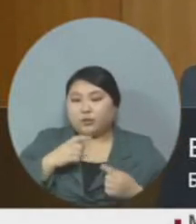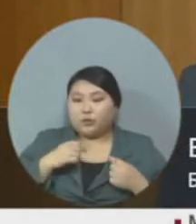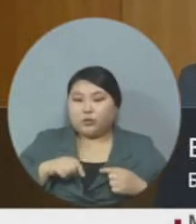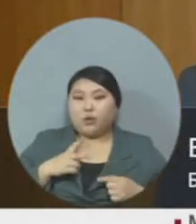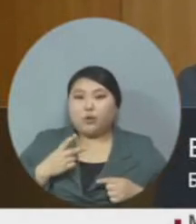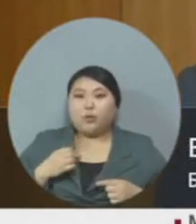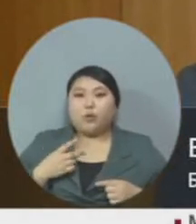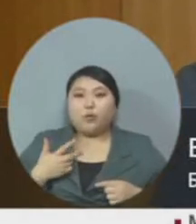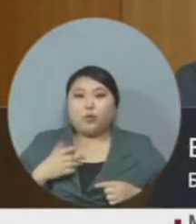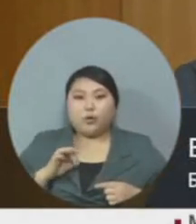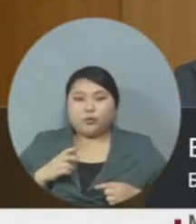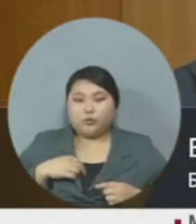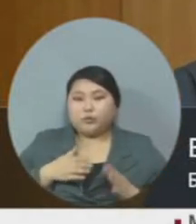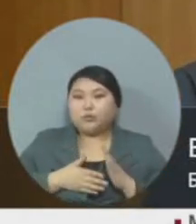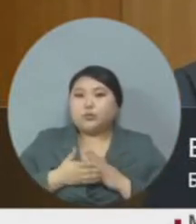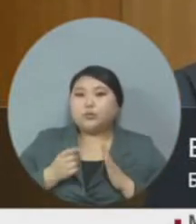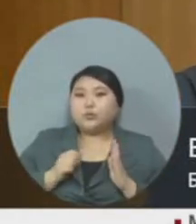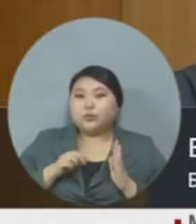онд төсөвдөр